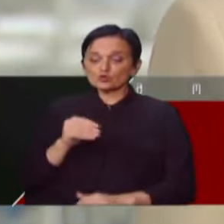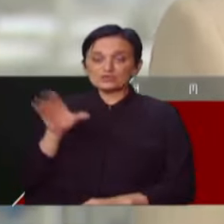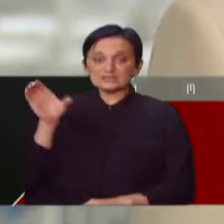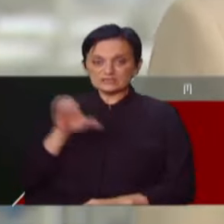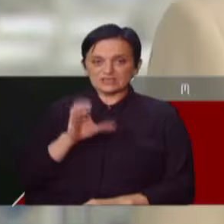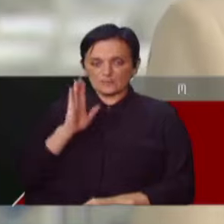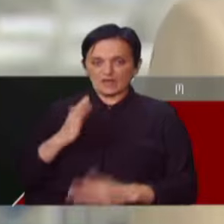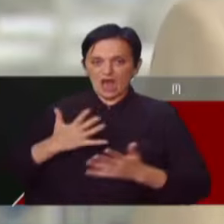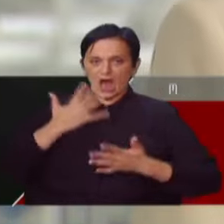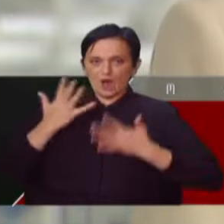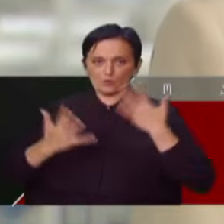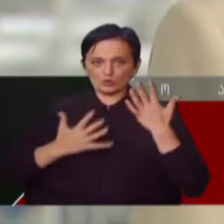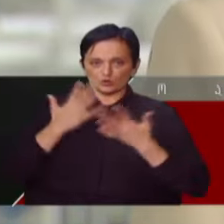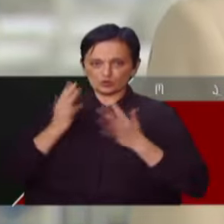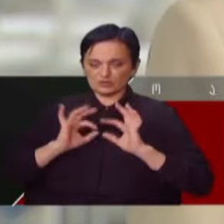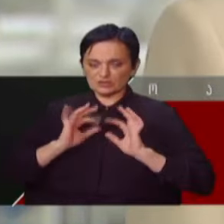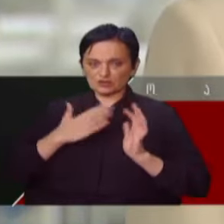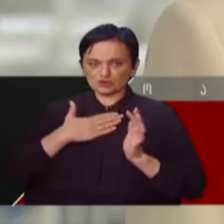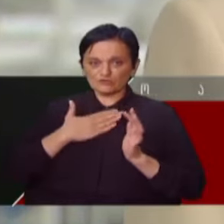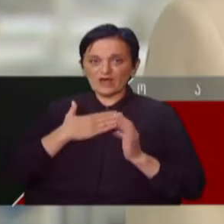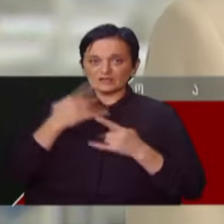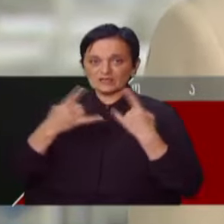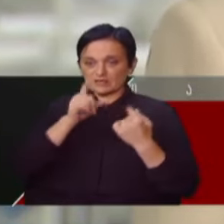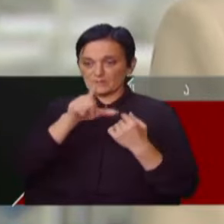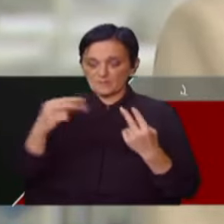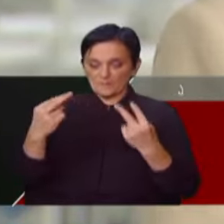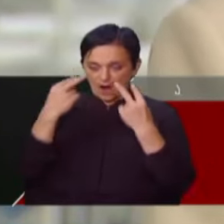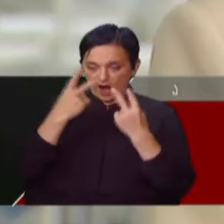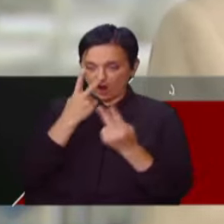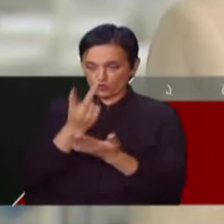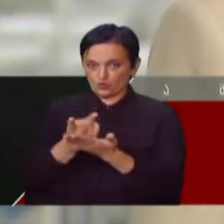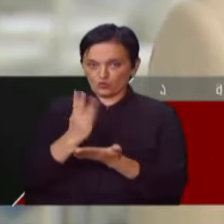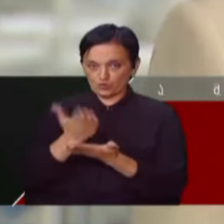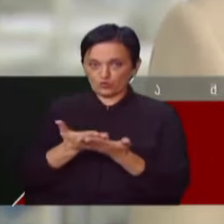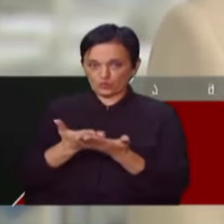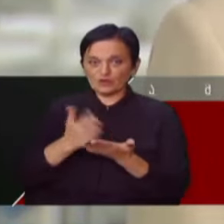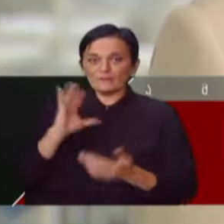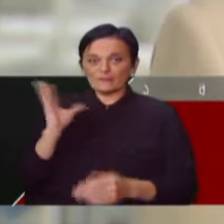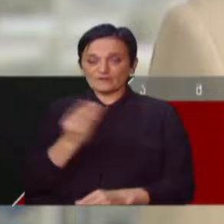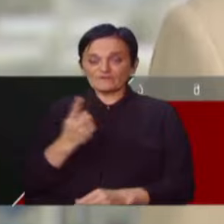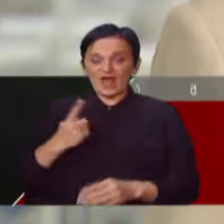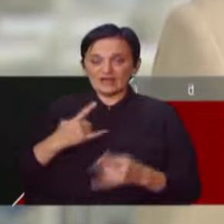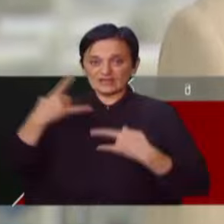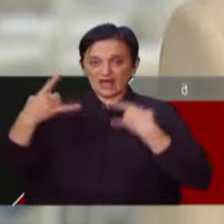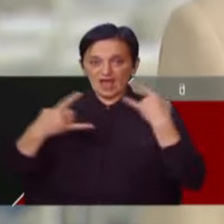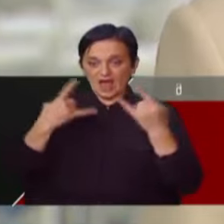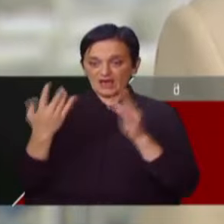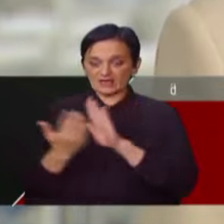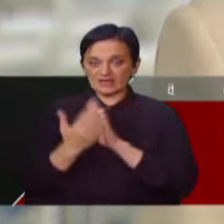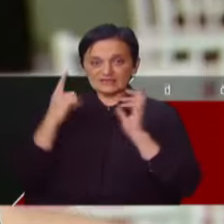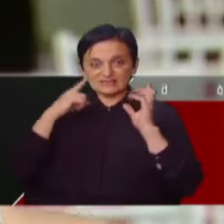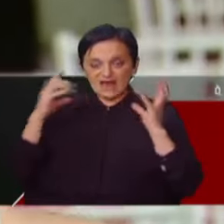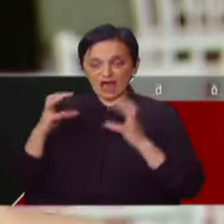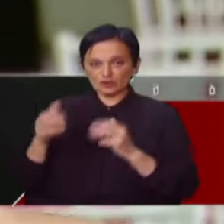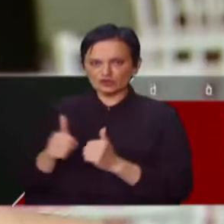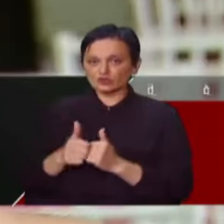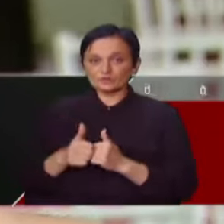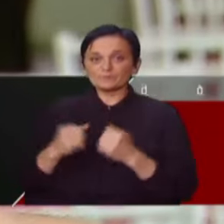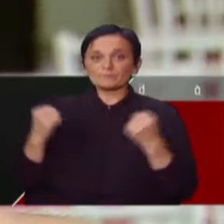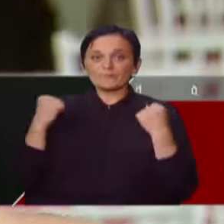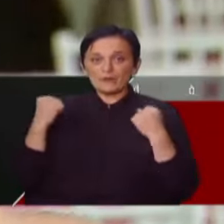იქნება ემოციურად გაზიარებული ჩვენი მაყურებლისთვის, ამიტომ ველოდებით ყველას უკვე ეკრანებთან და რადიო მიმღებებთან. გორჩ